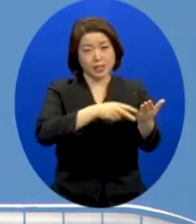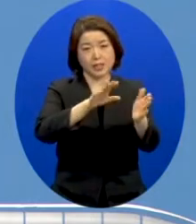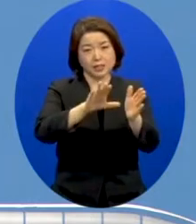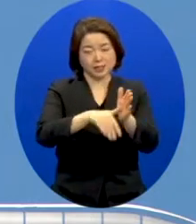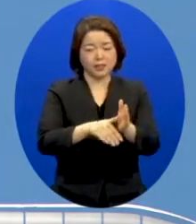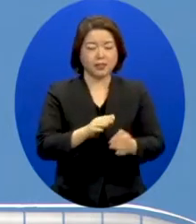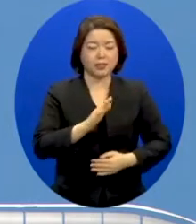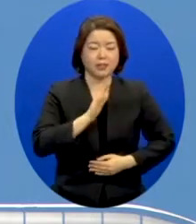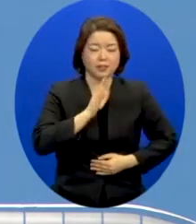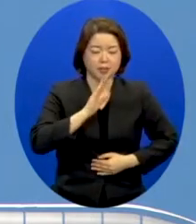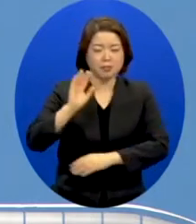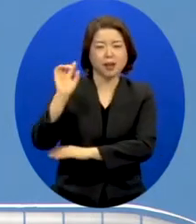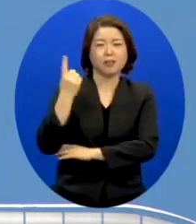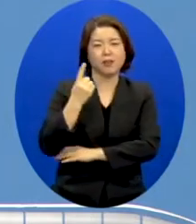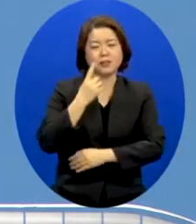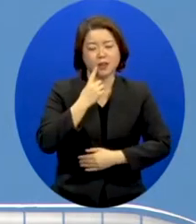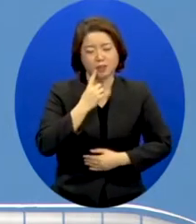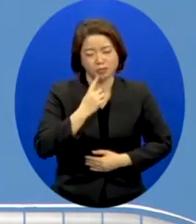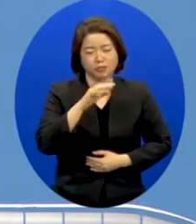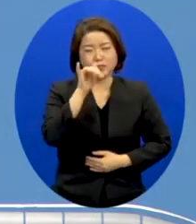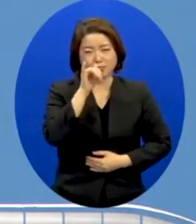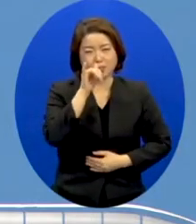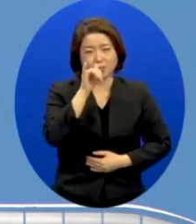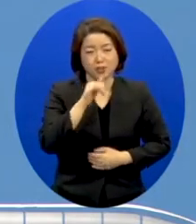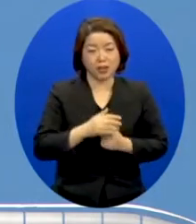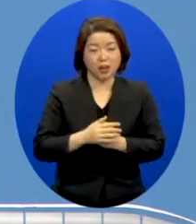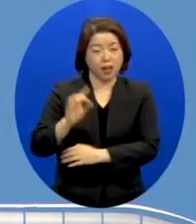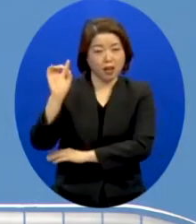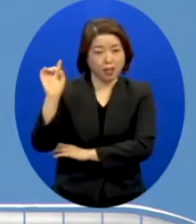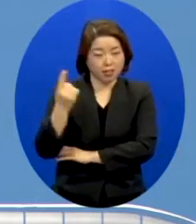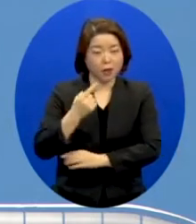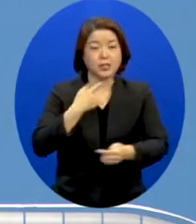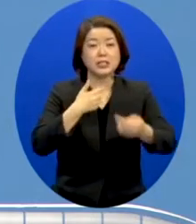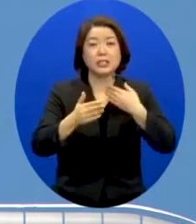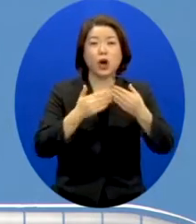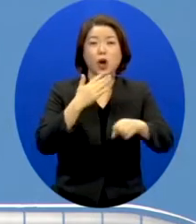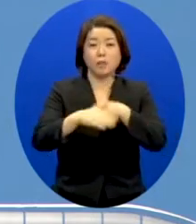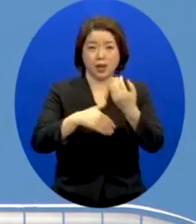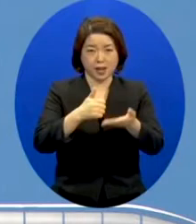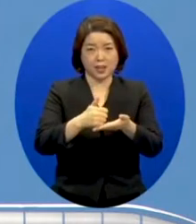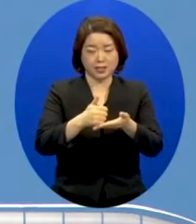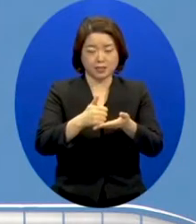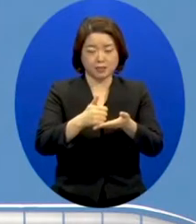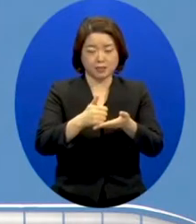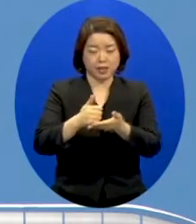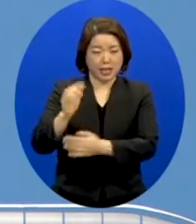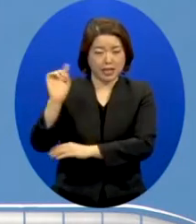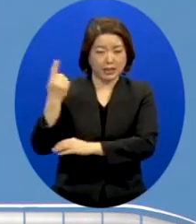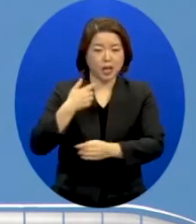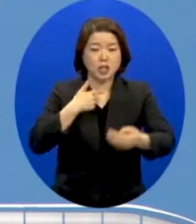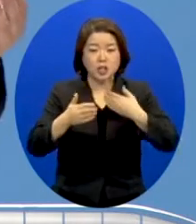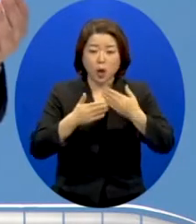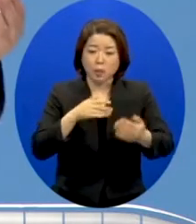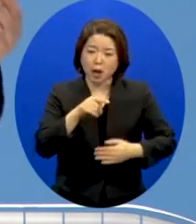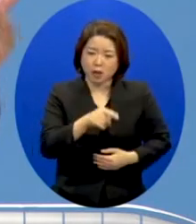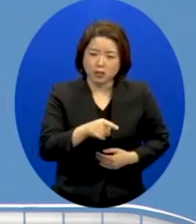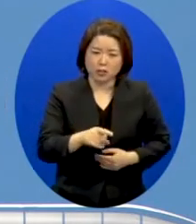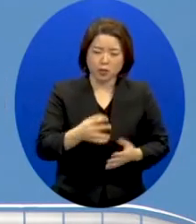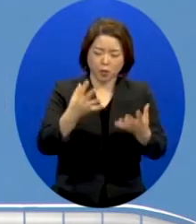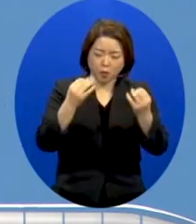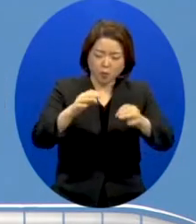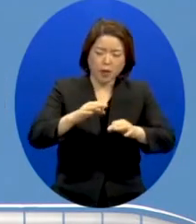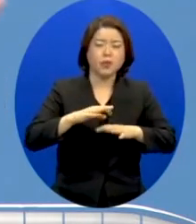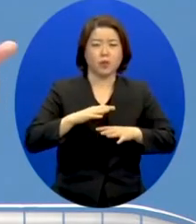다윗이 부러웠습니다 그래서 다윗이 경험한 하나님 다 위치 체험한 하나님이 얼마나 놀라움 여